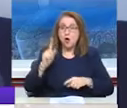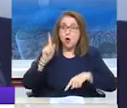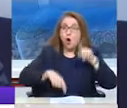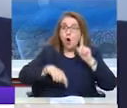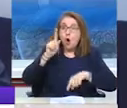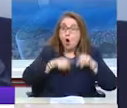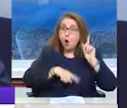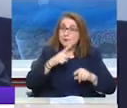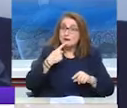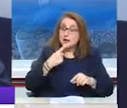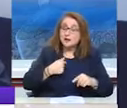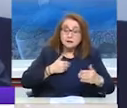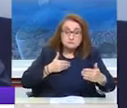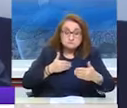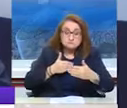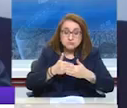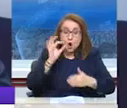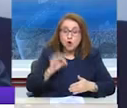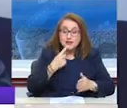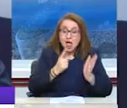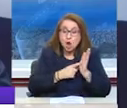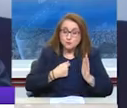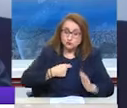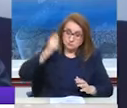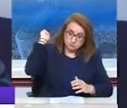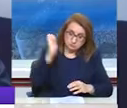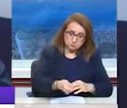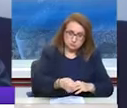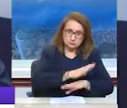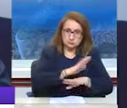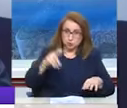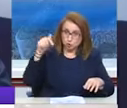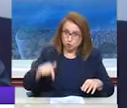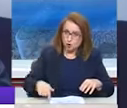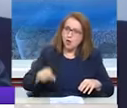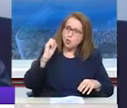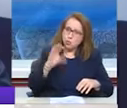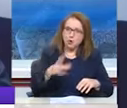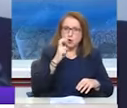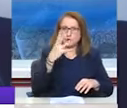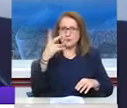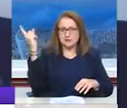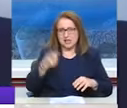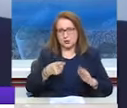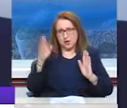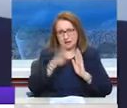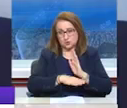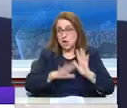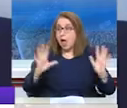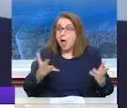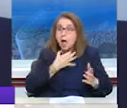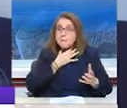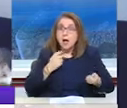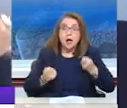να καταβάλουν στην προβλεπόμενη από τον νόμο ημερομηνία τους, έχουν τη δυνατότητα αυτής έκπτωσης. Ιδάλλως, θα μπορούν να τις